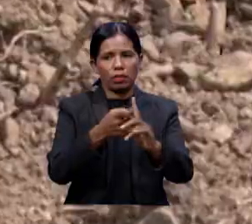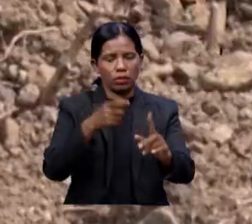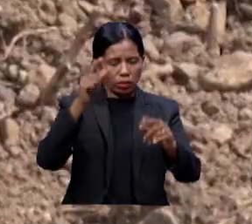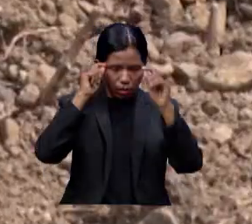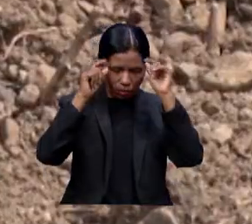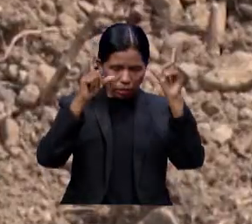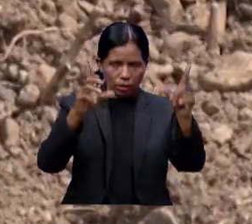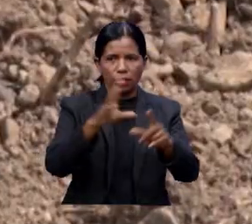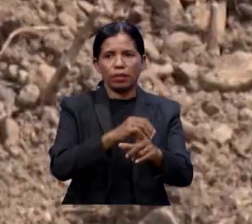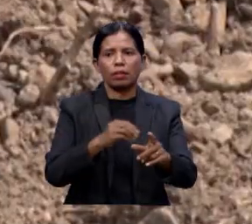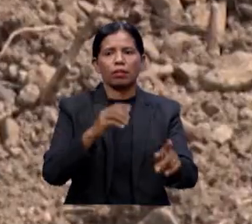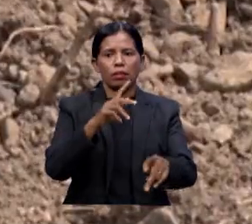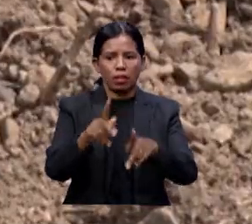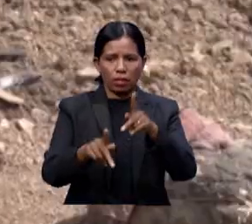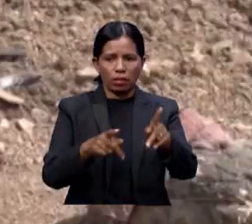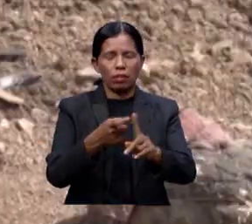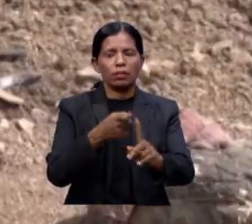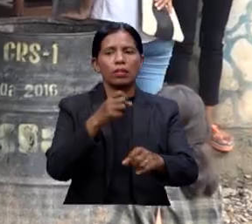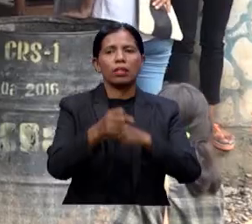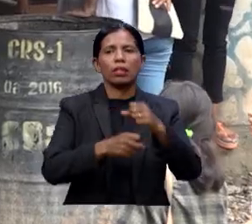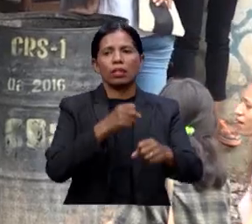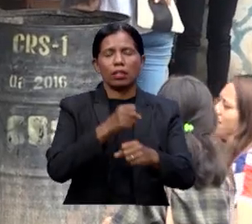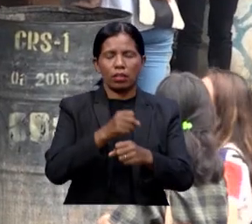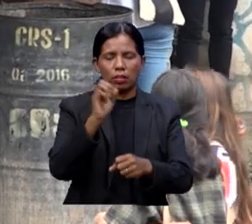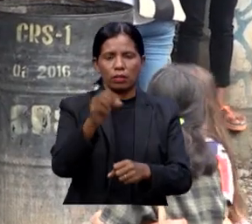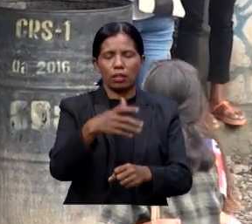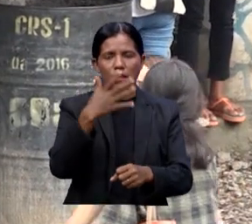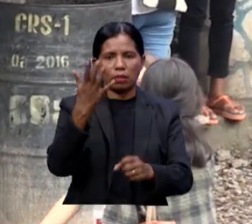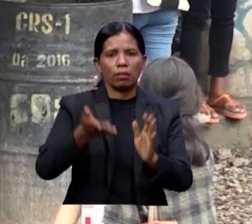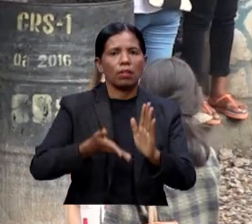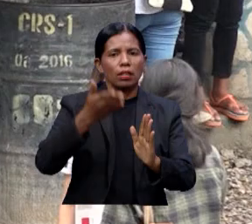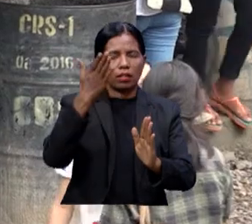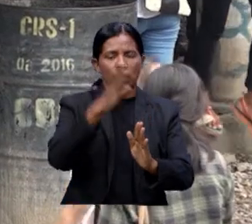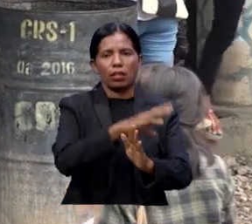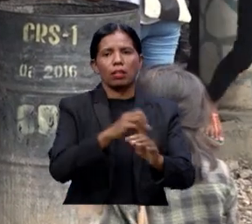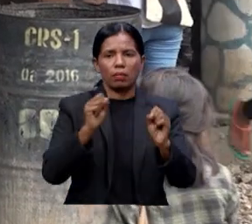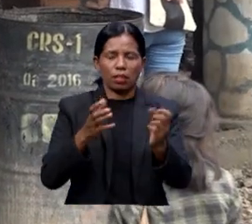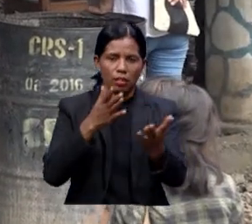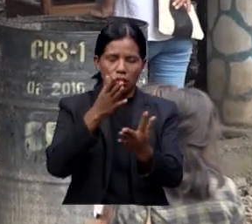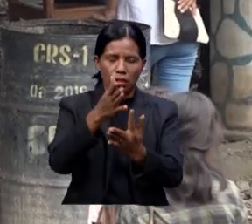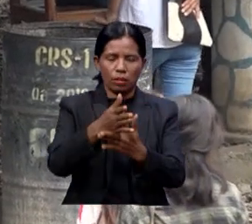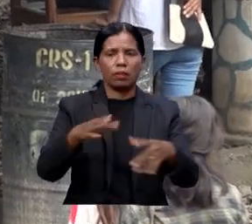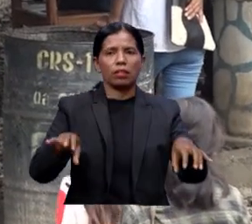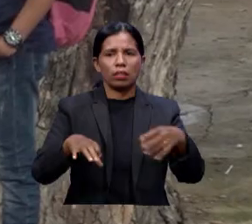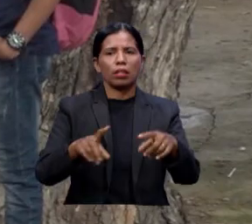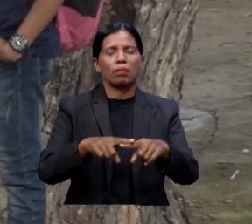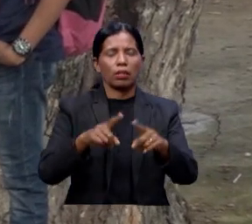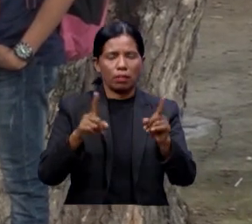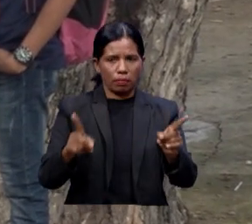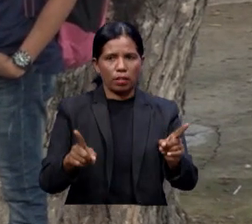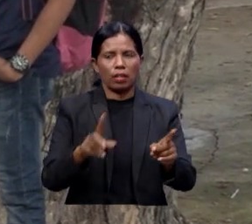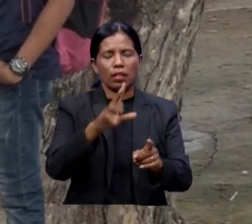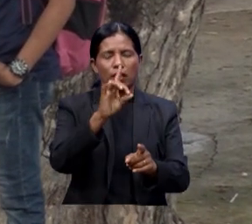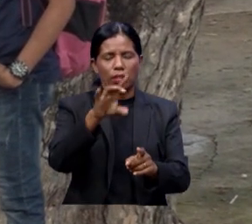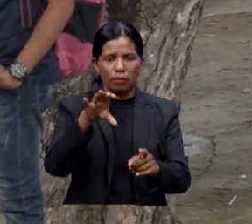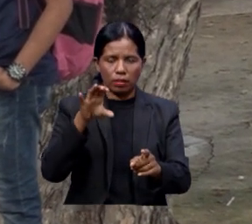Force Survey, total populasaun husi tinan sanulu resin 5 baleten, nebe tama kategoria bele asesu ba empregu, rihun atus walu resin, husi